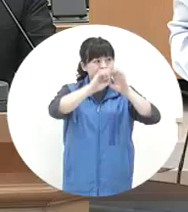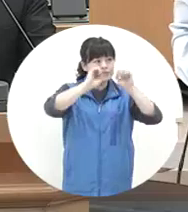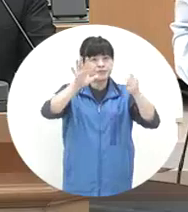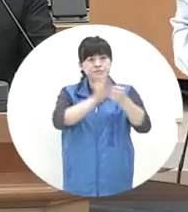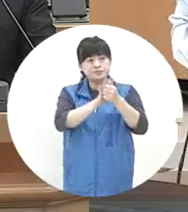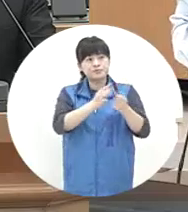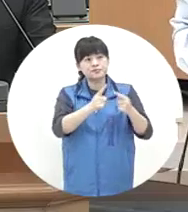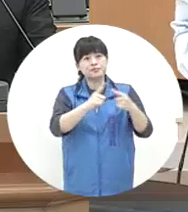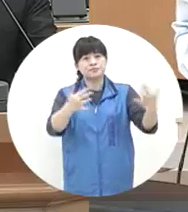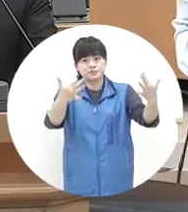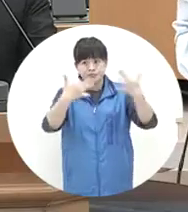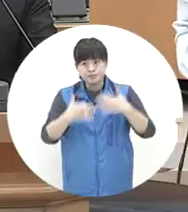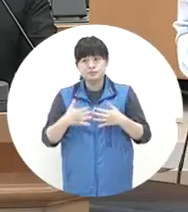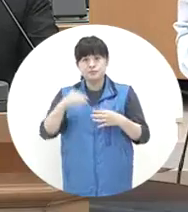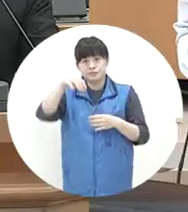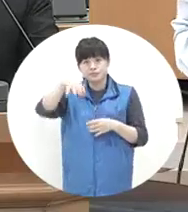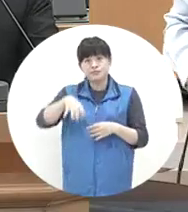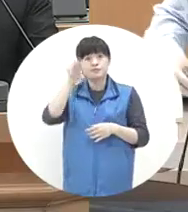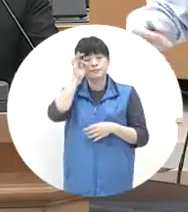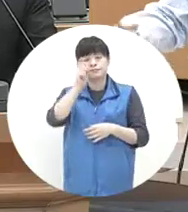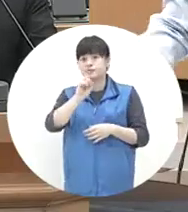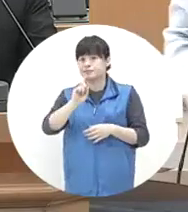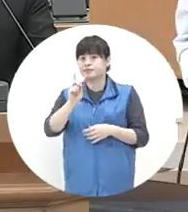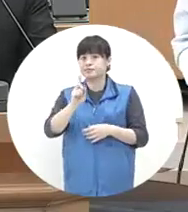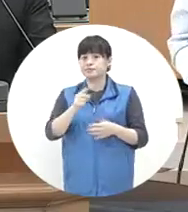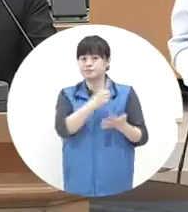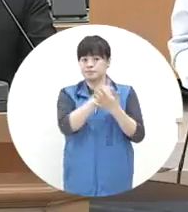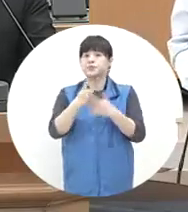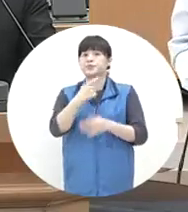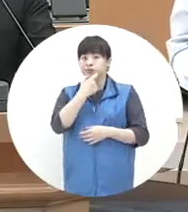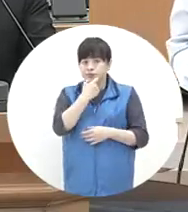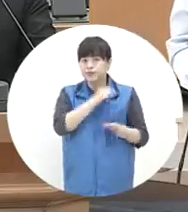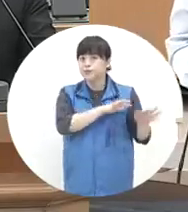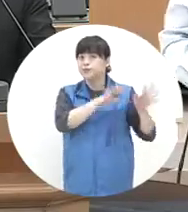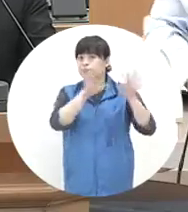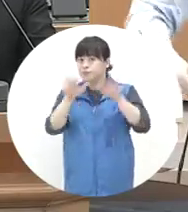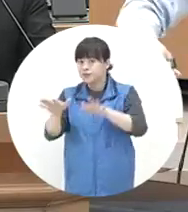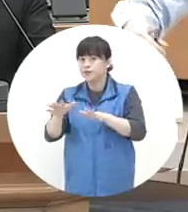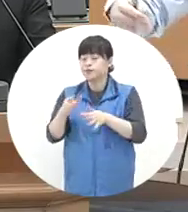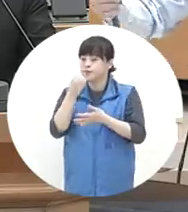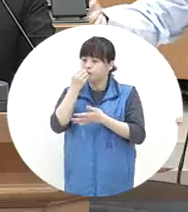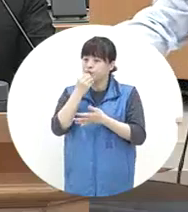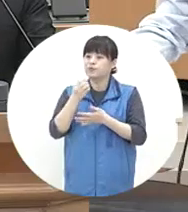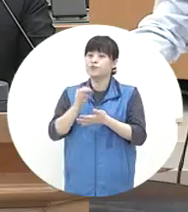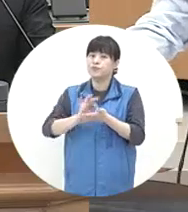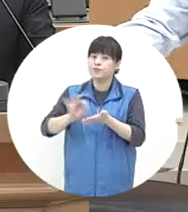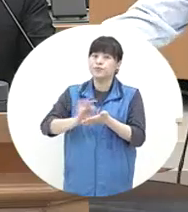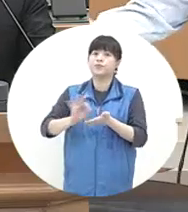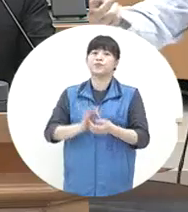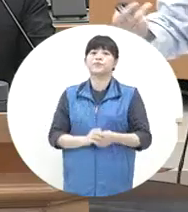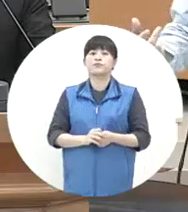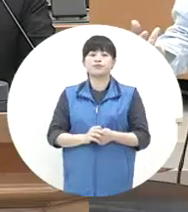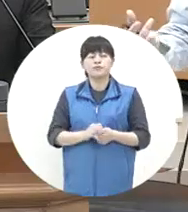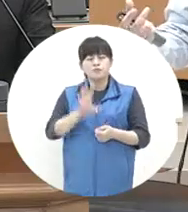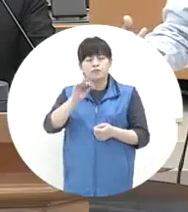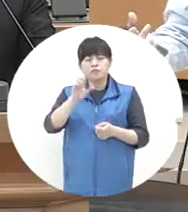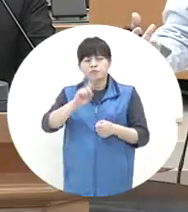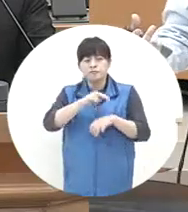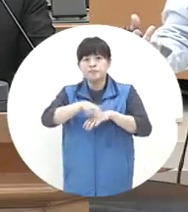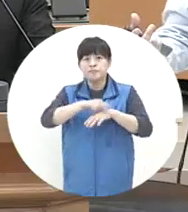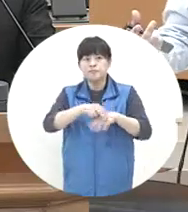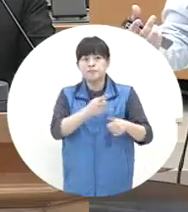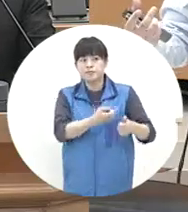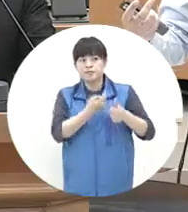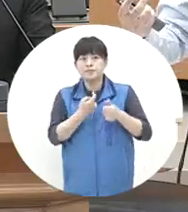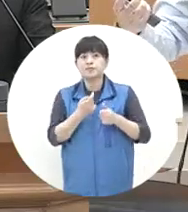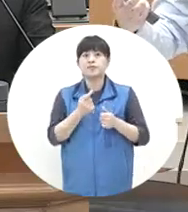哦、然后让这个地方看怎么样齁、哦、让大家愿意来齁、哦、是不是用一些齁、哦、吸引一些叫一些